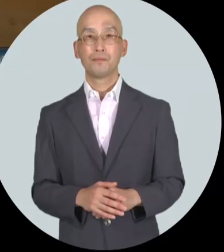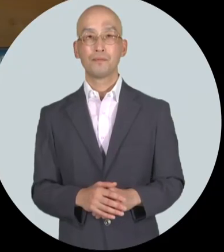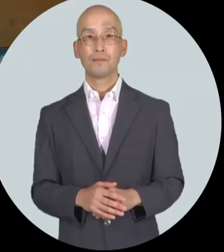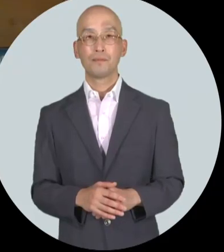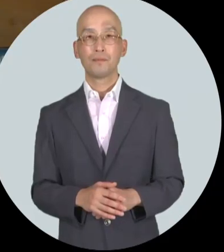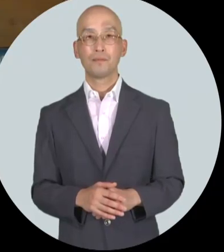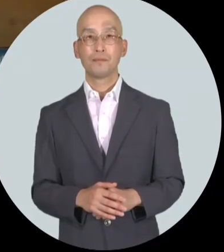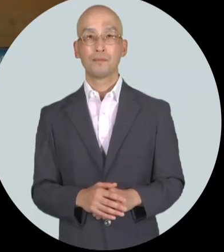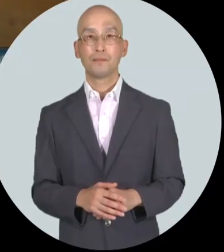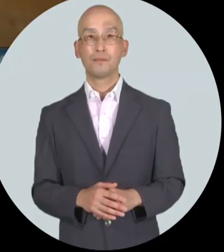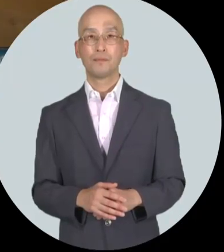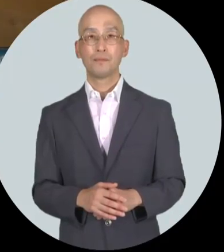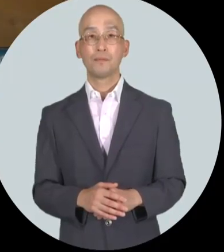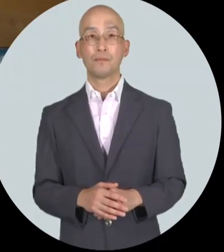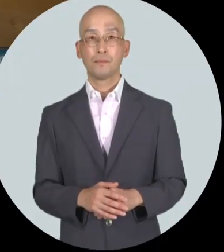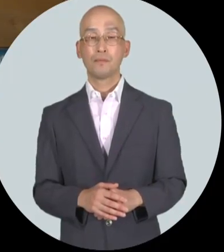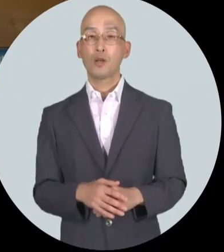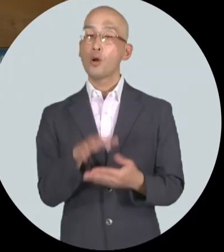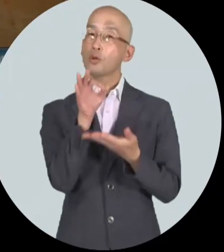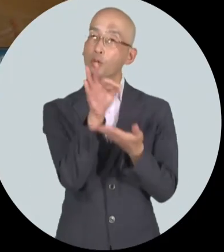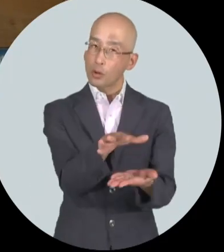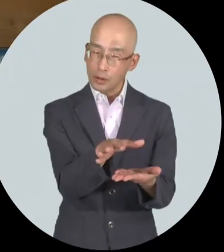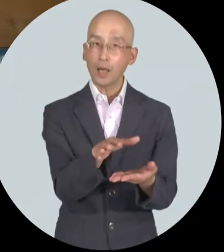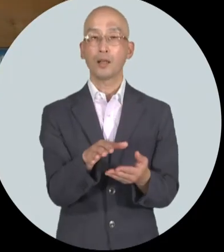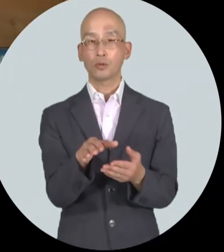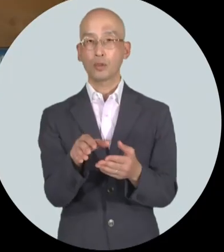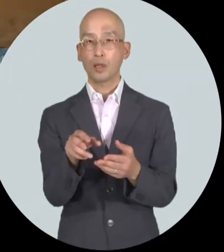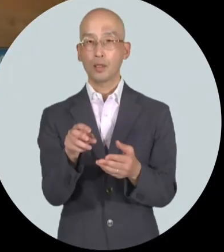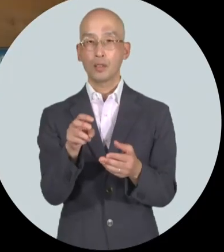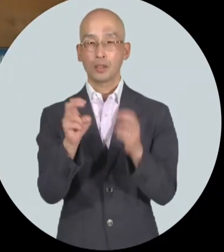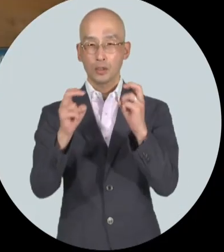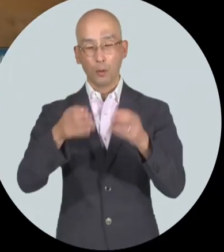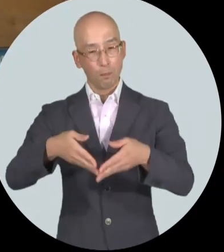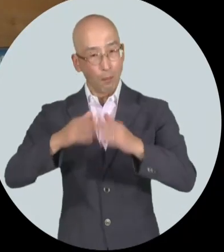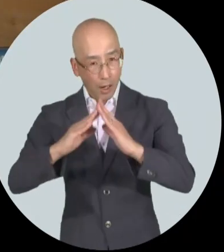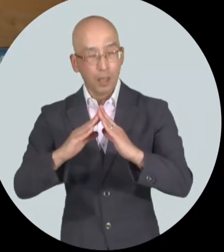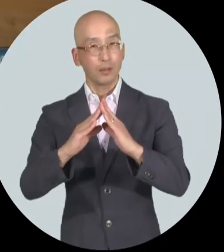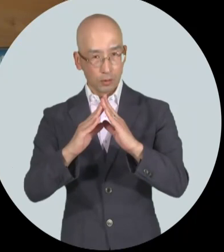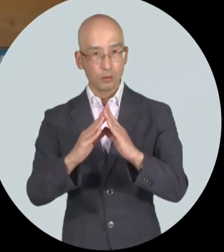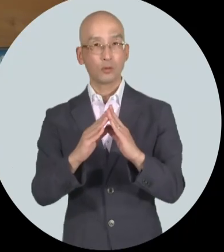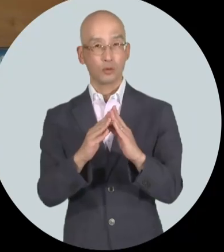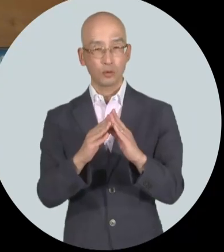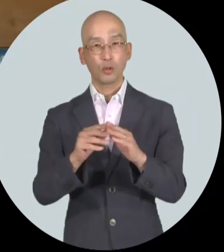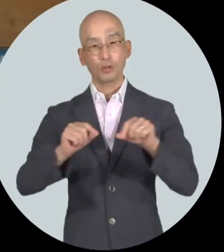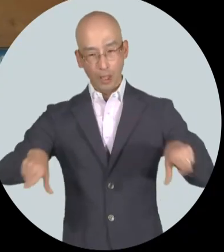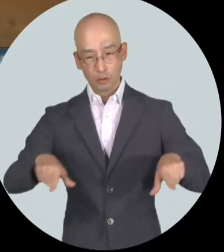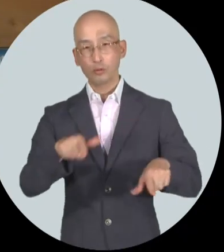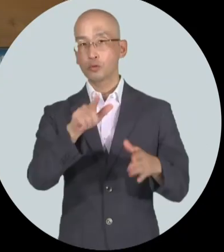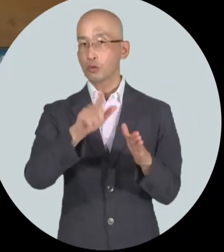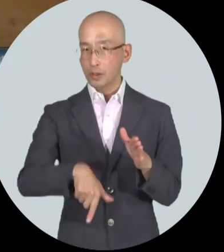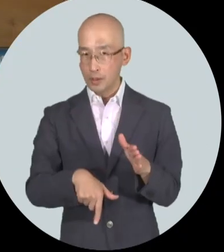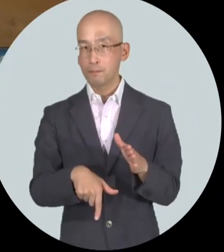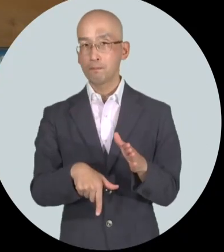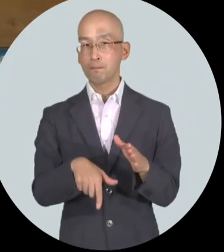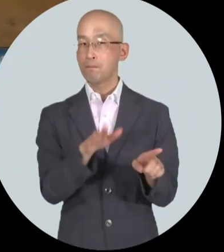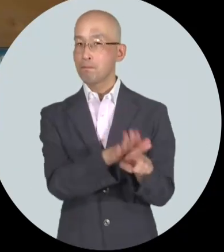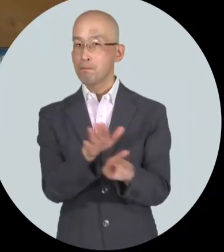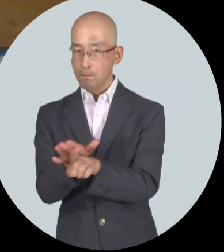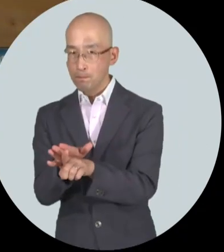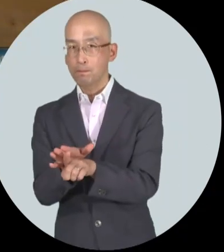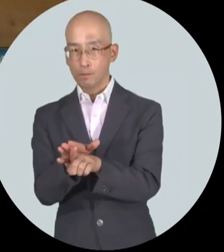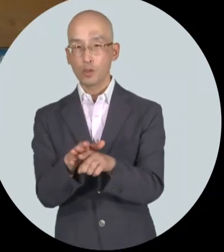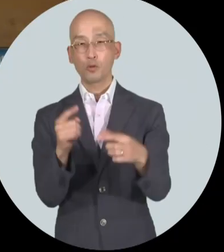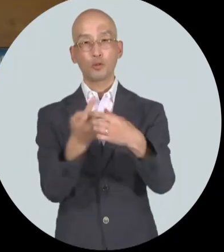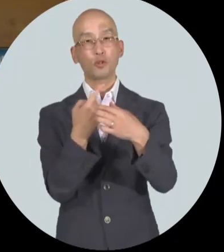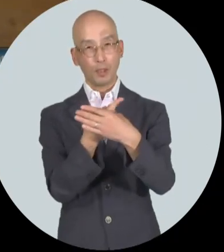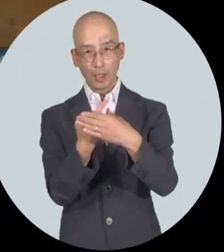は投資家とか企業家支援ということで、スタートアップのピッチ会を、渦